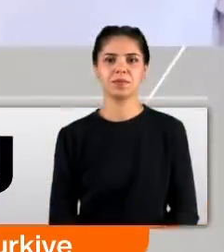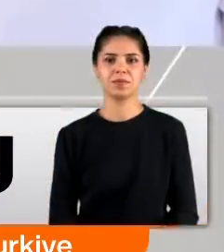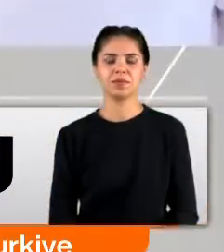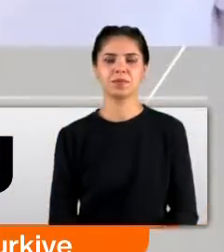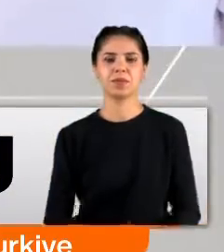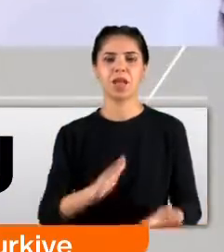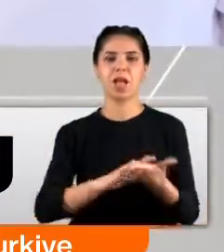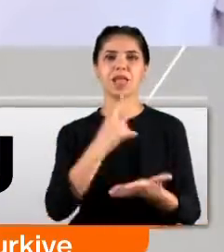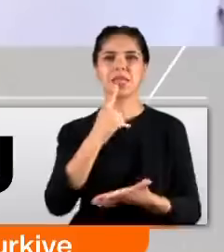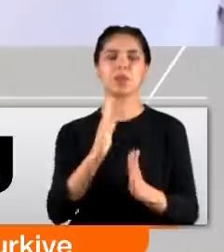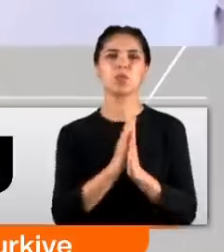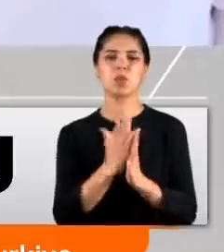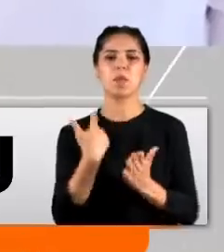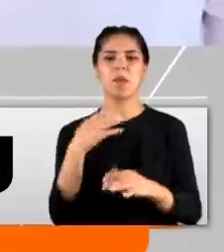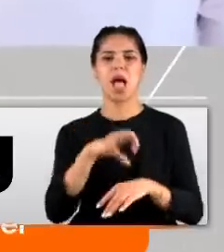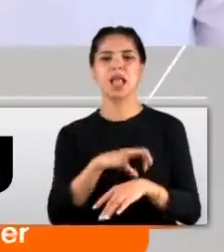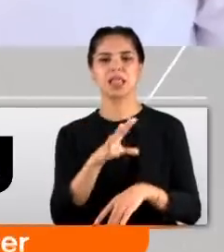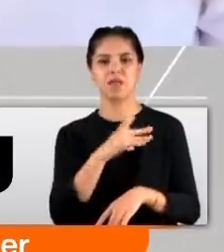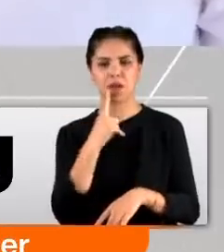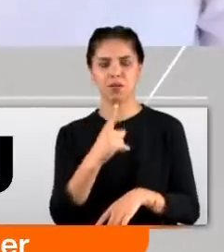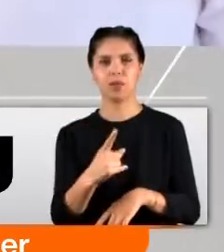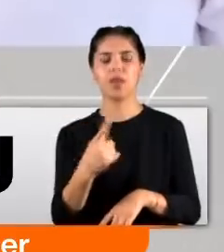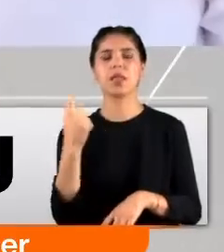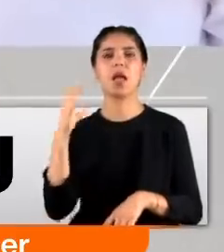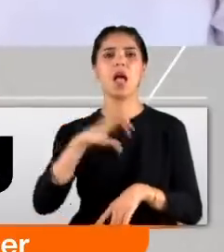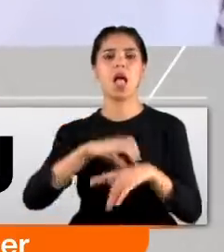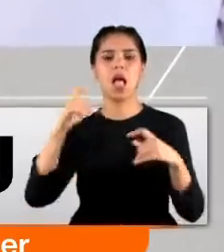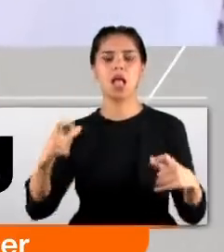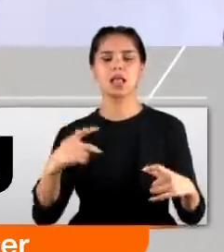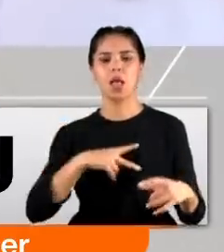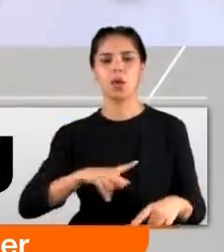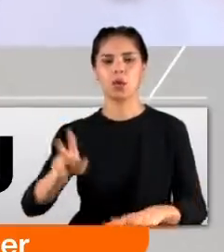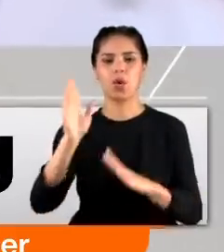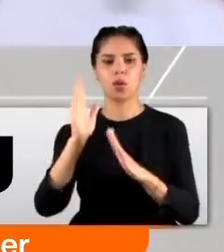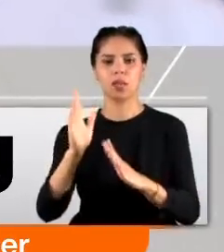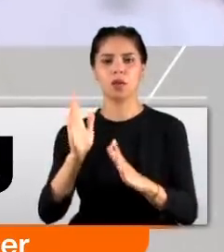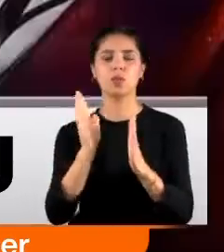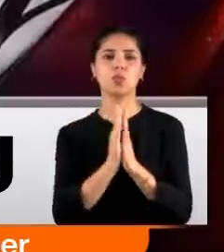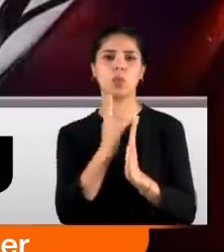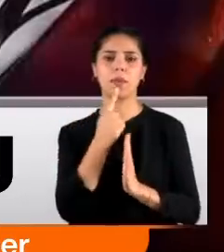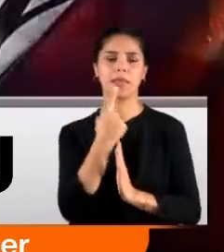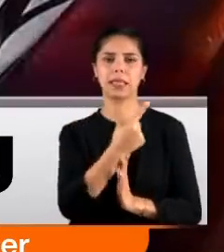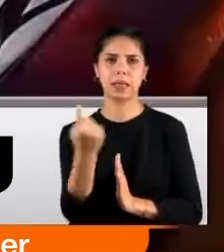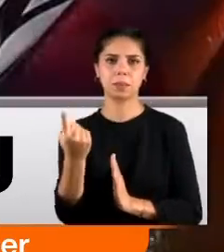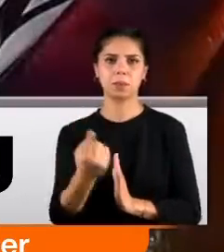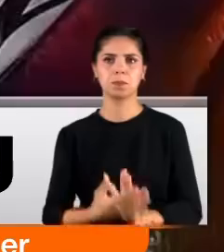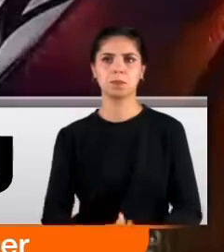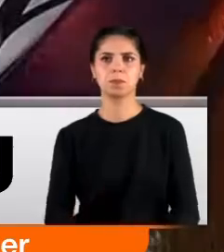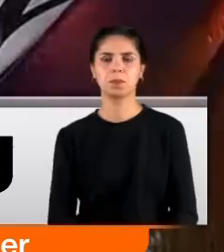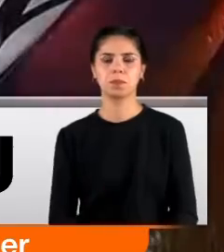Arkadaşlar dedim kusura bakmayın dedim, hastamız var dedim. Keçiören eğitim araştırmasına direkt sürüyorum dedim. Güzergah dışı ama dedim kusura bakmayın dedim.